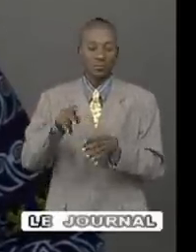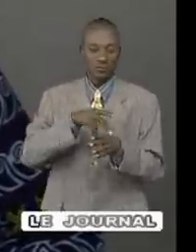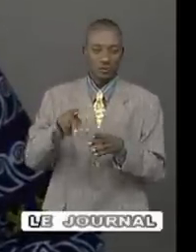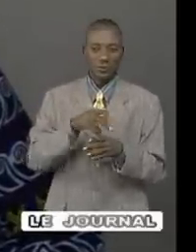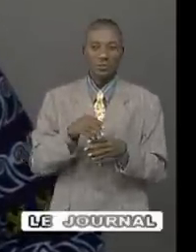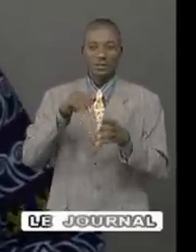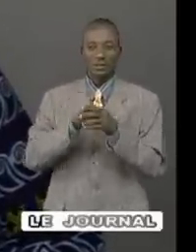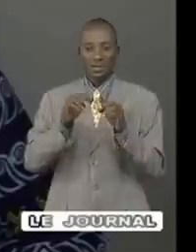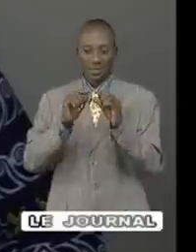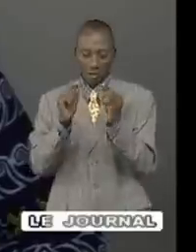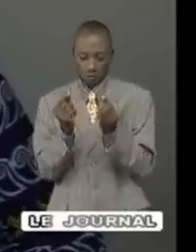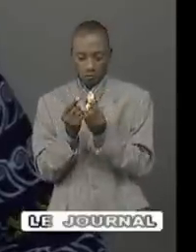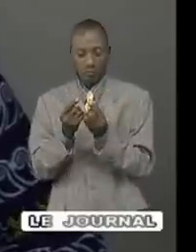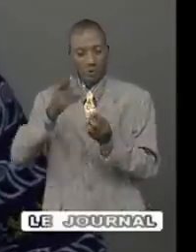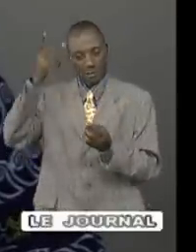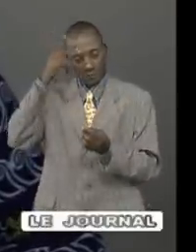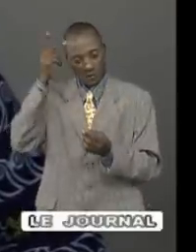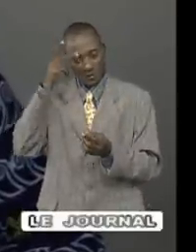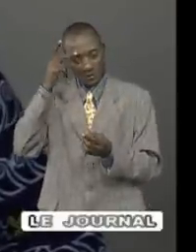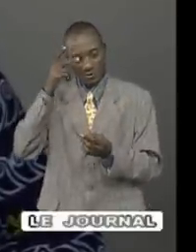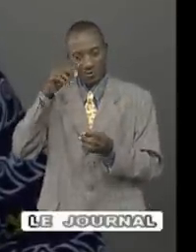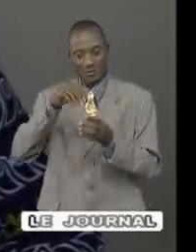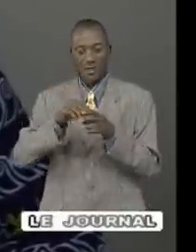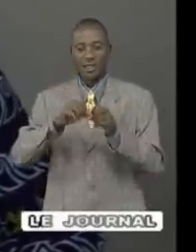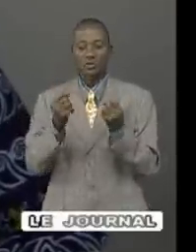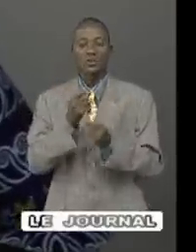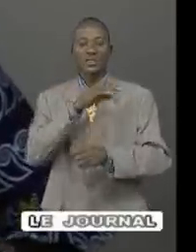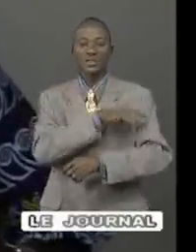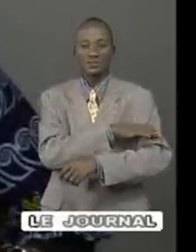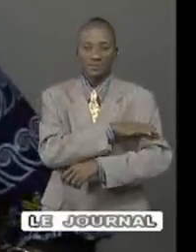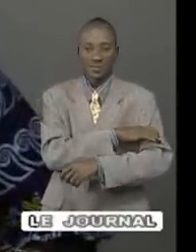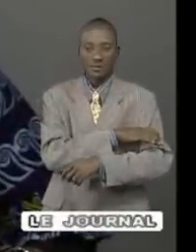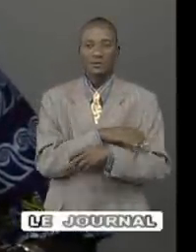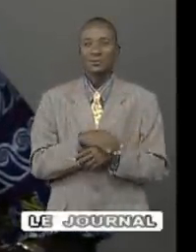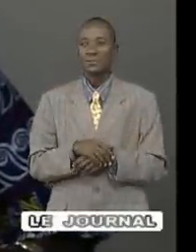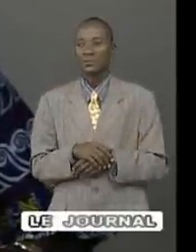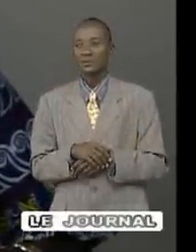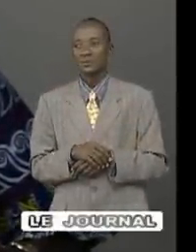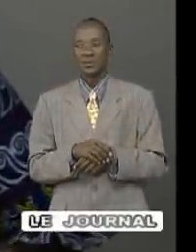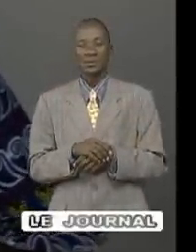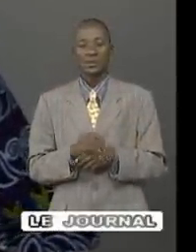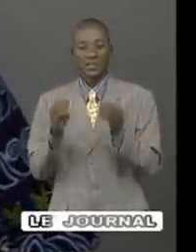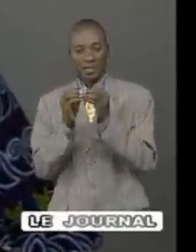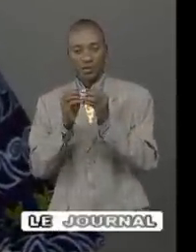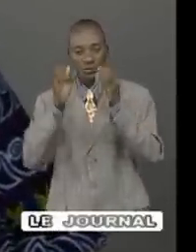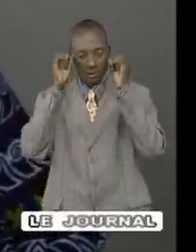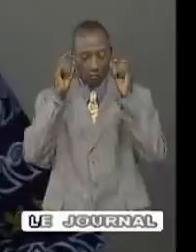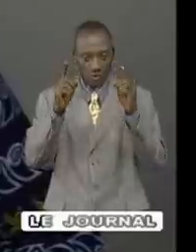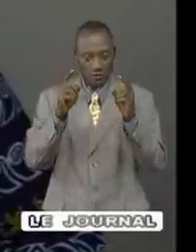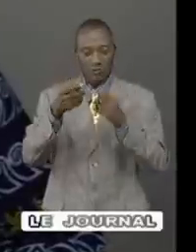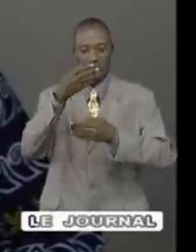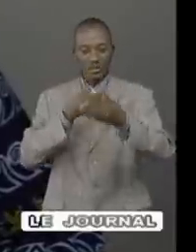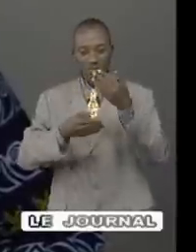les regroupements politiques qu'au sein des organisations de la société civile, des séances d'éducation, d'échanges et